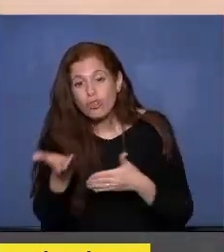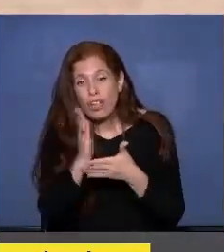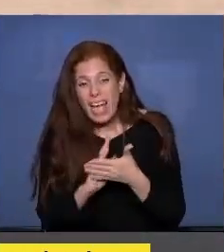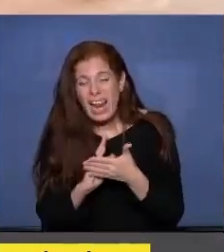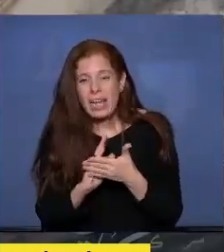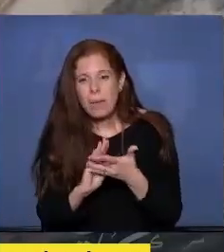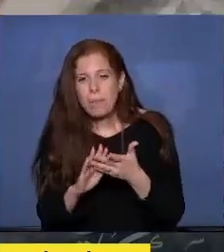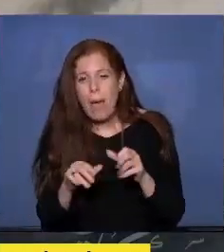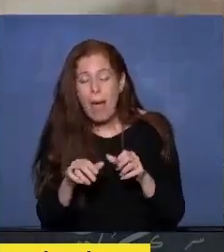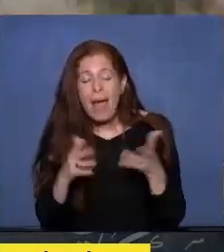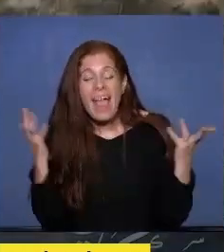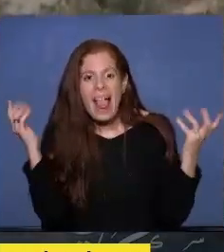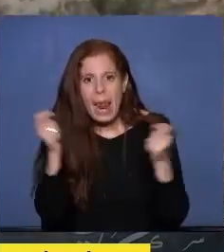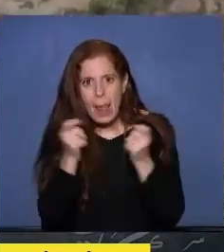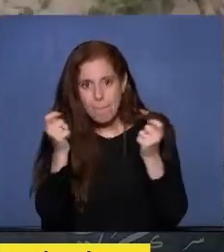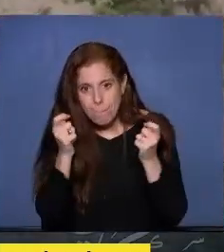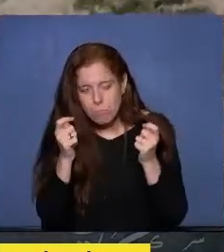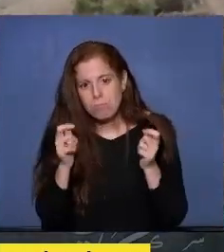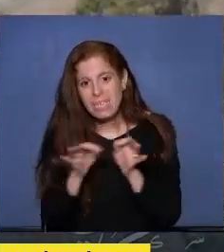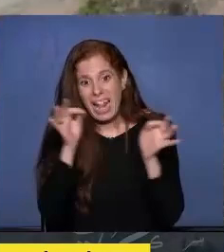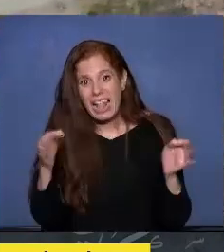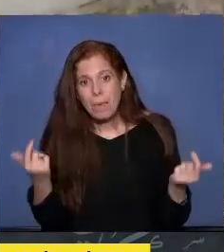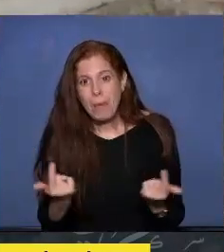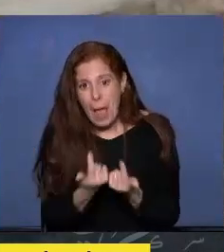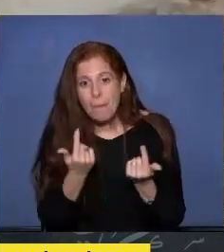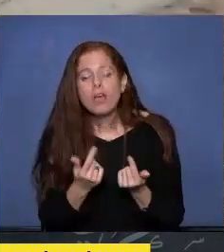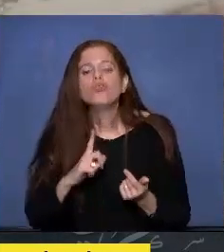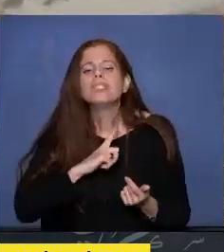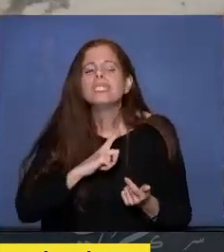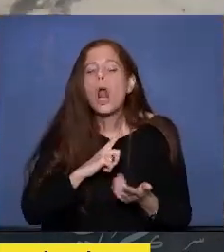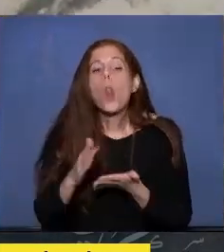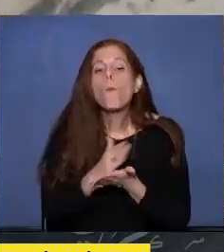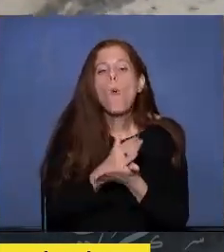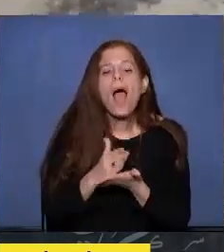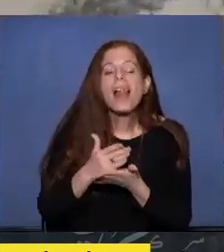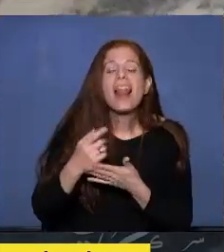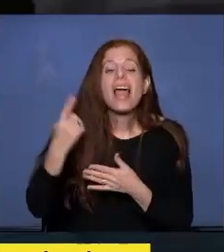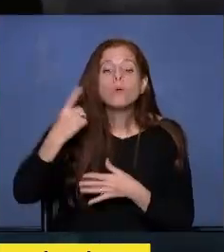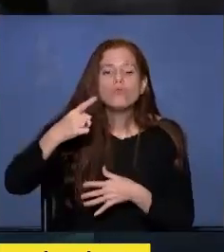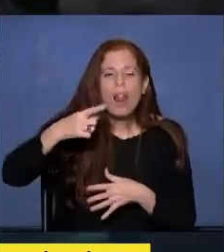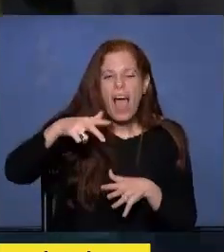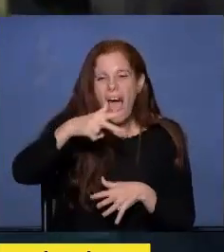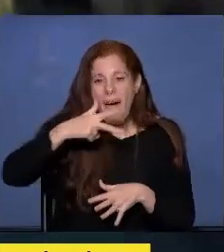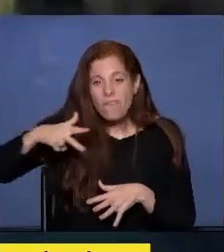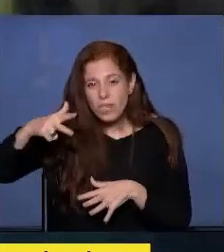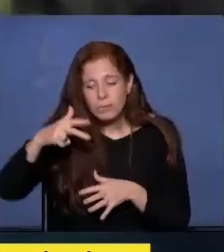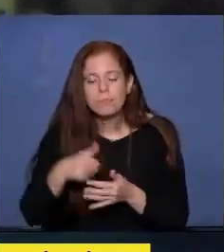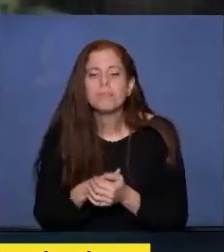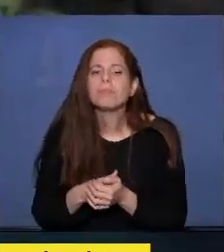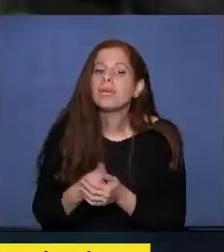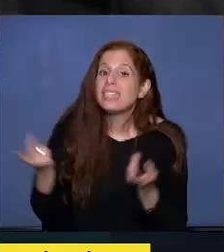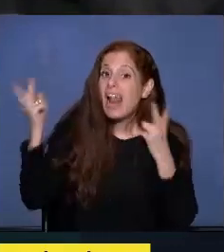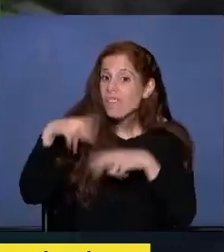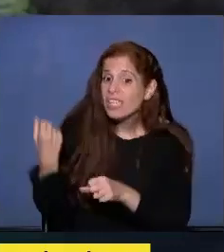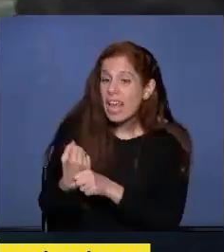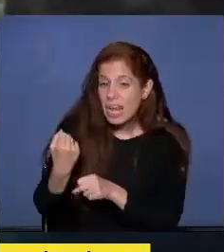בתחילת המלחמה שצהל לא לגמרי מוכן לאיום הרחפנים שמטילים מטענים על הכוחות. כדי להבין איך לעשות את זה הם